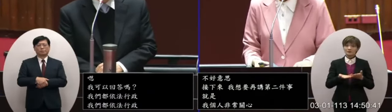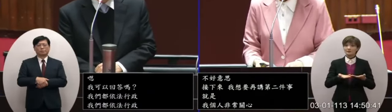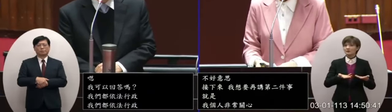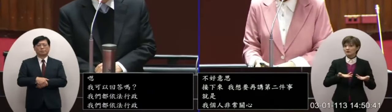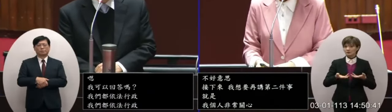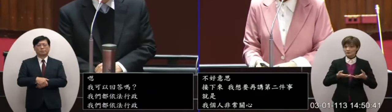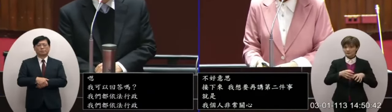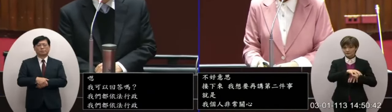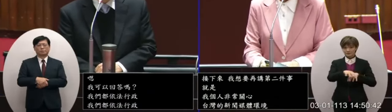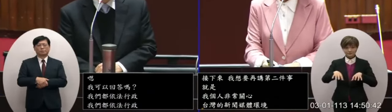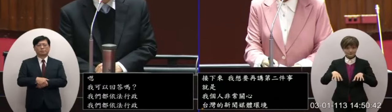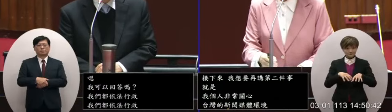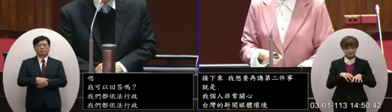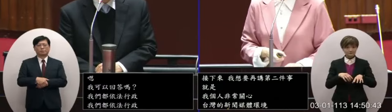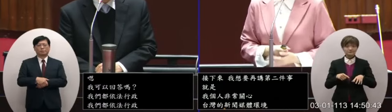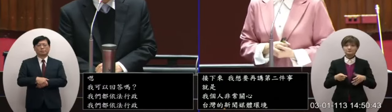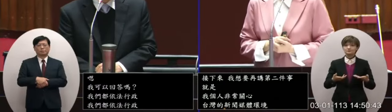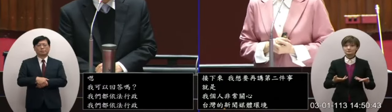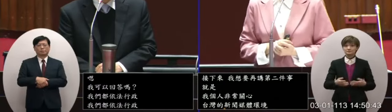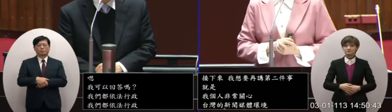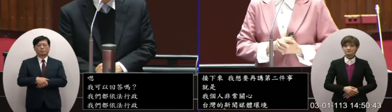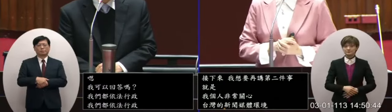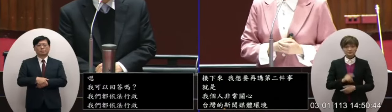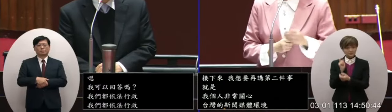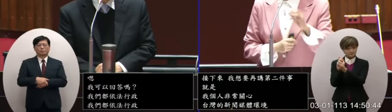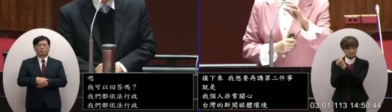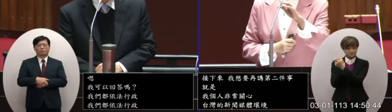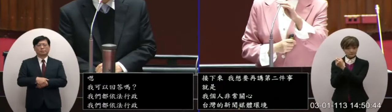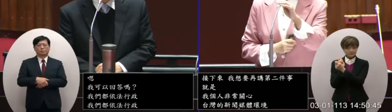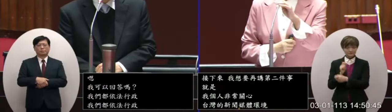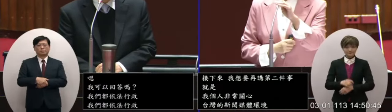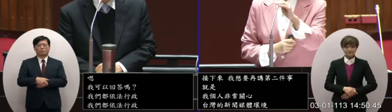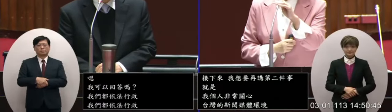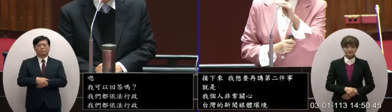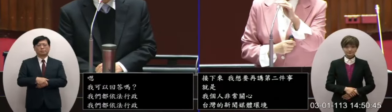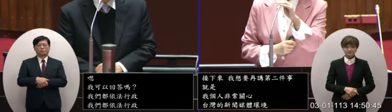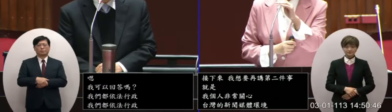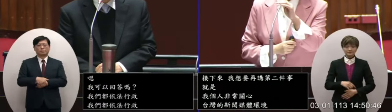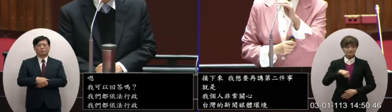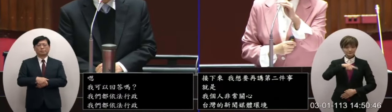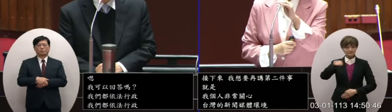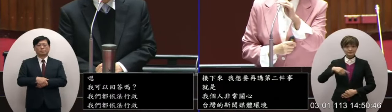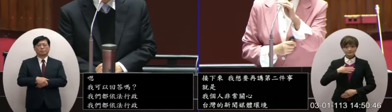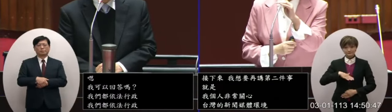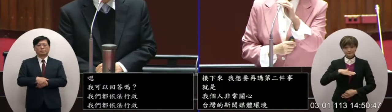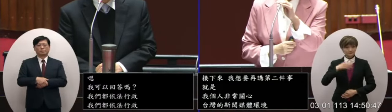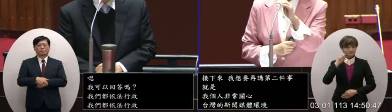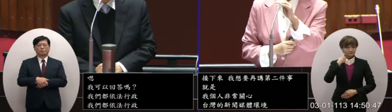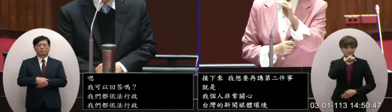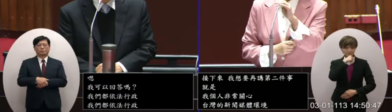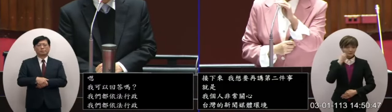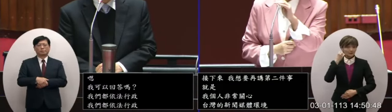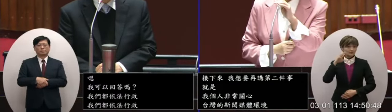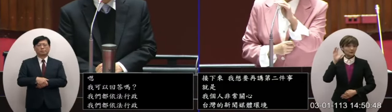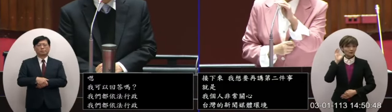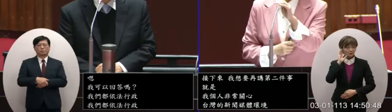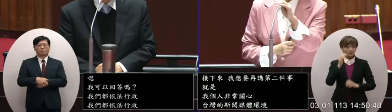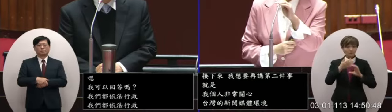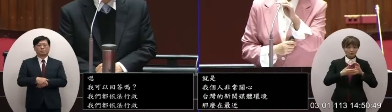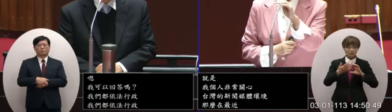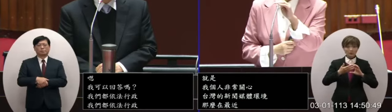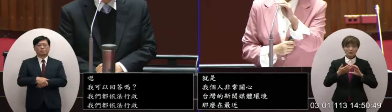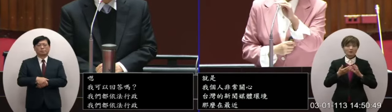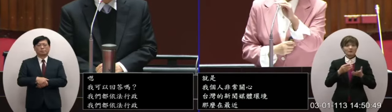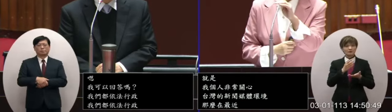在最近，其实，我们都知道，其实台湾新闻媒体越来越难经营